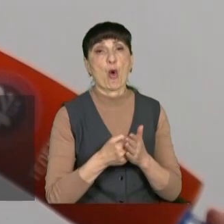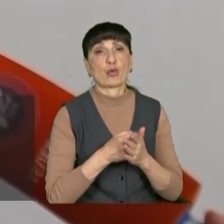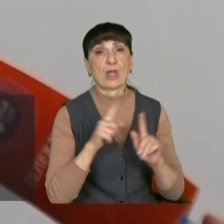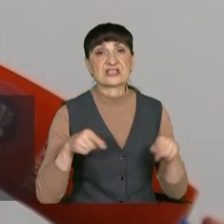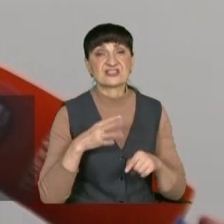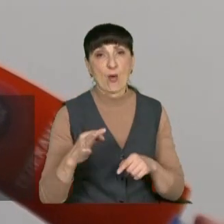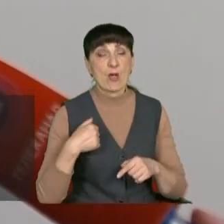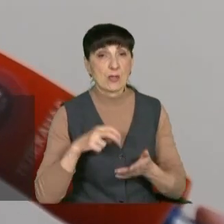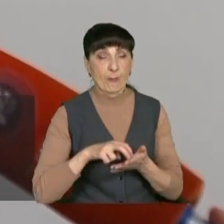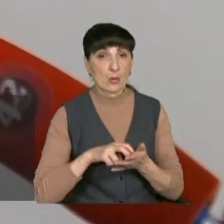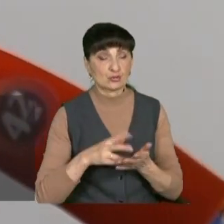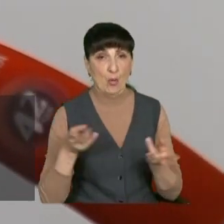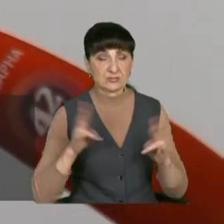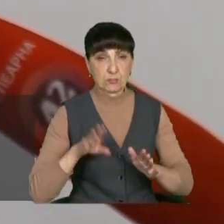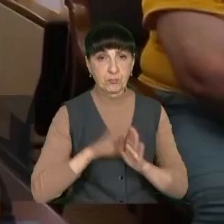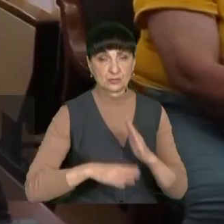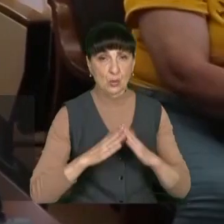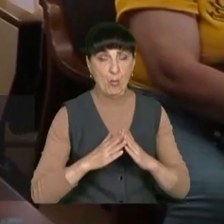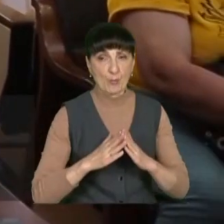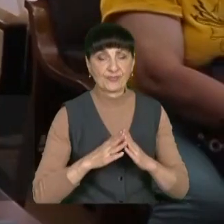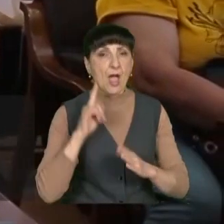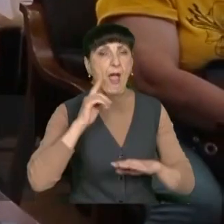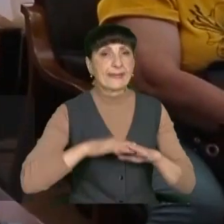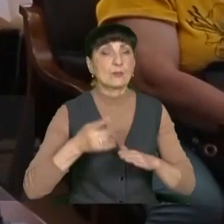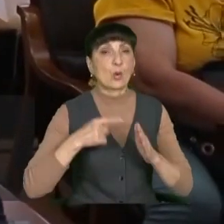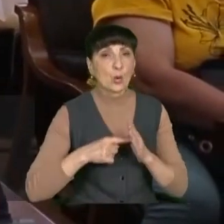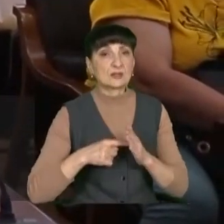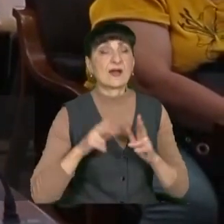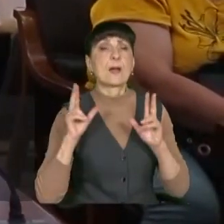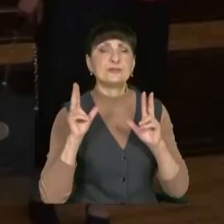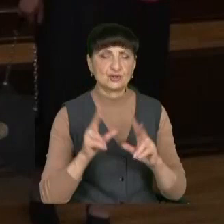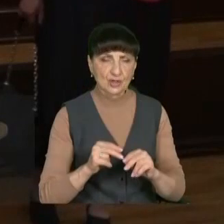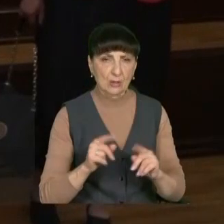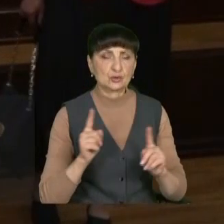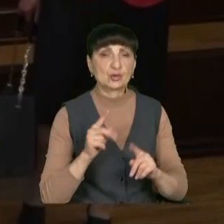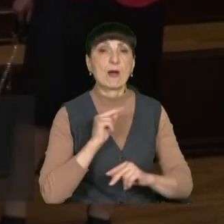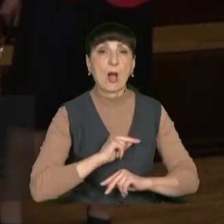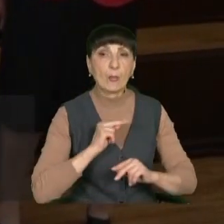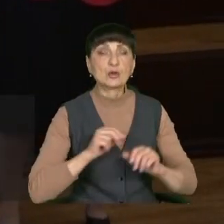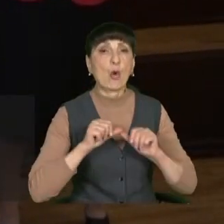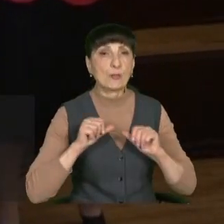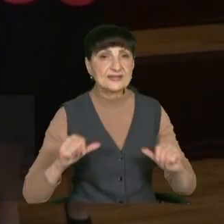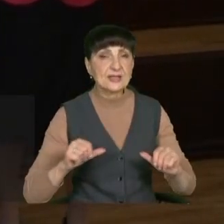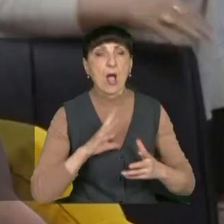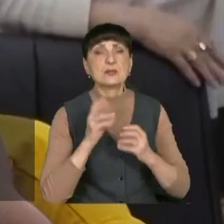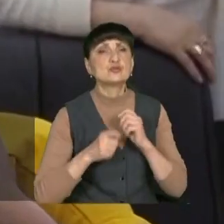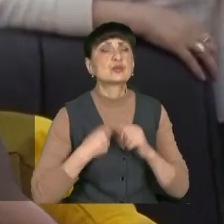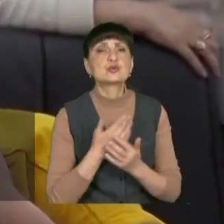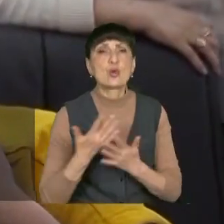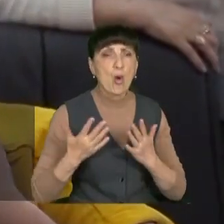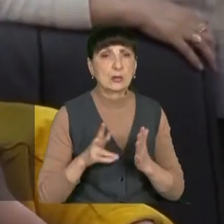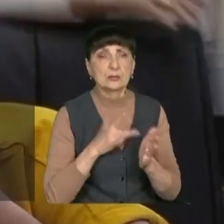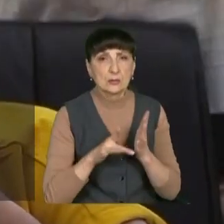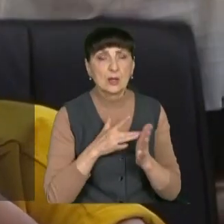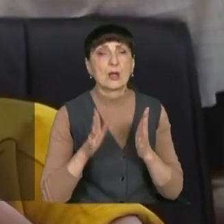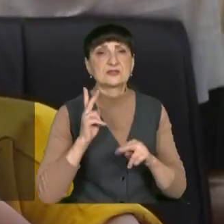Теперь я боюсь и вовсе остаться без крова. Аким города тем временем заверил, что работа комиссии по оценке ущерба завершится